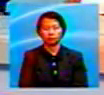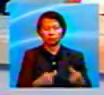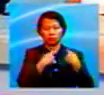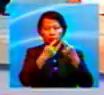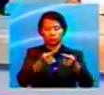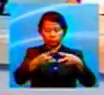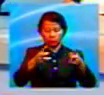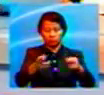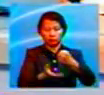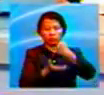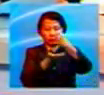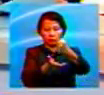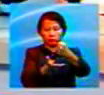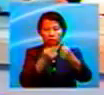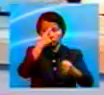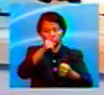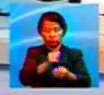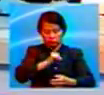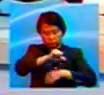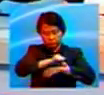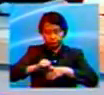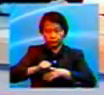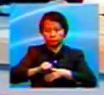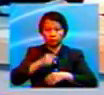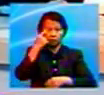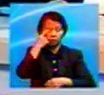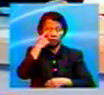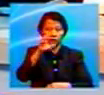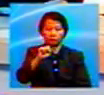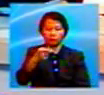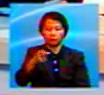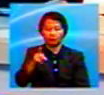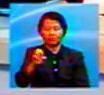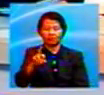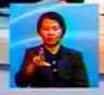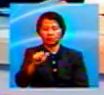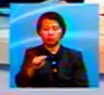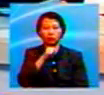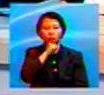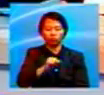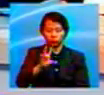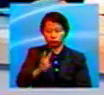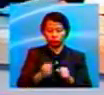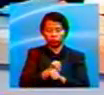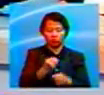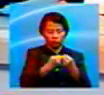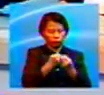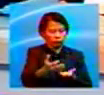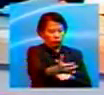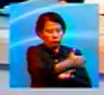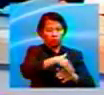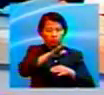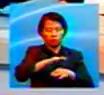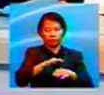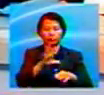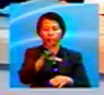Sejak pelancaran tabung sumbangan bagi pembedahan dan rawatan mata Shakira Inshirah Abdul Razak 7 tahun, jumlah kutipan melebihi